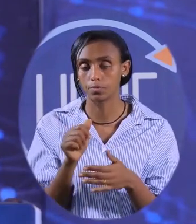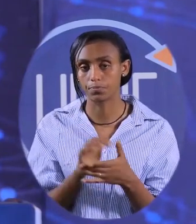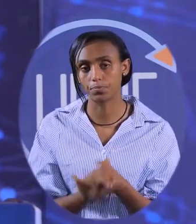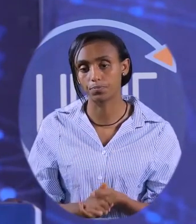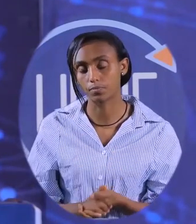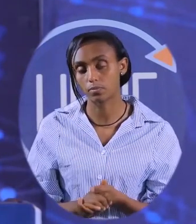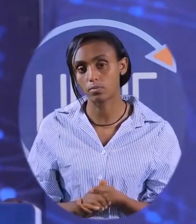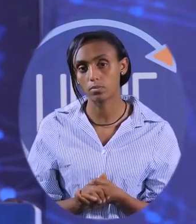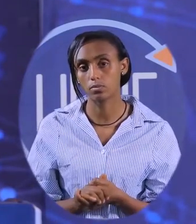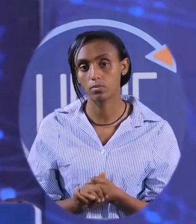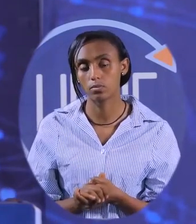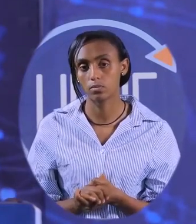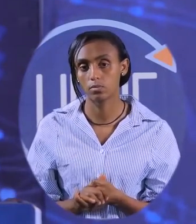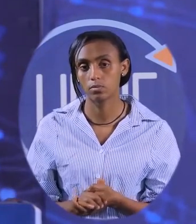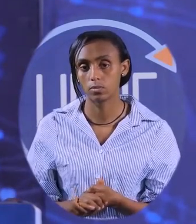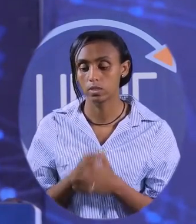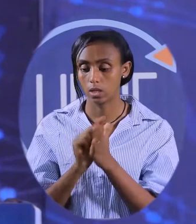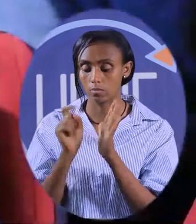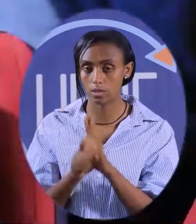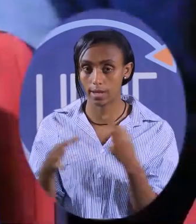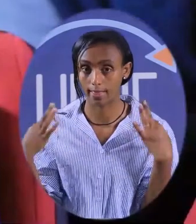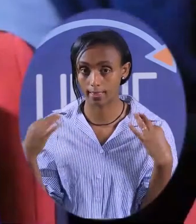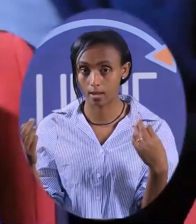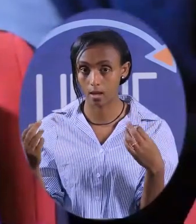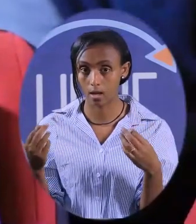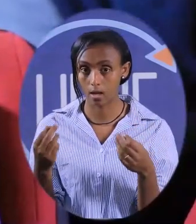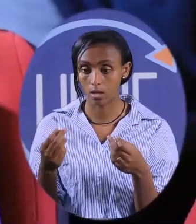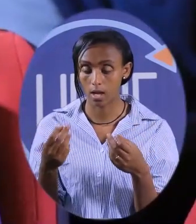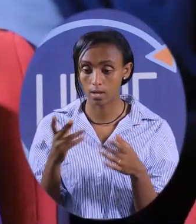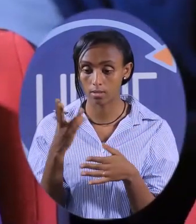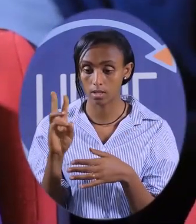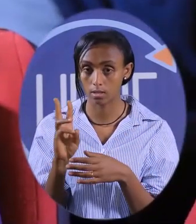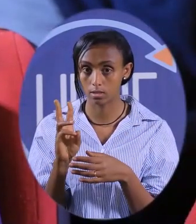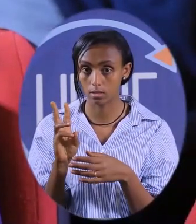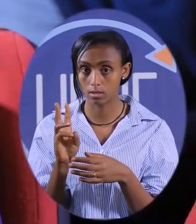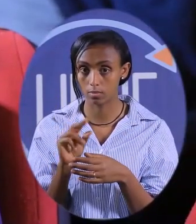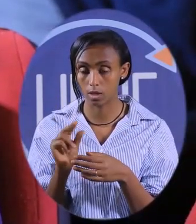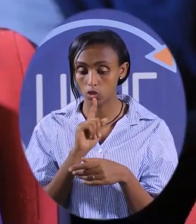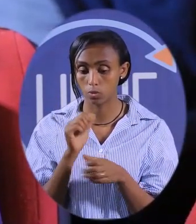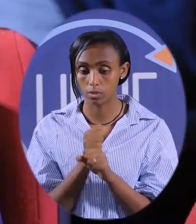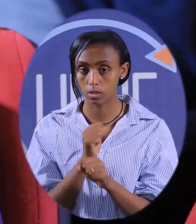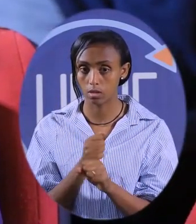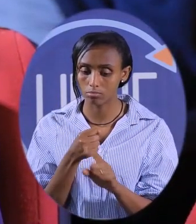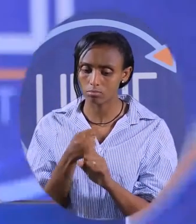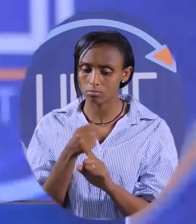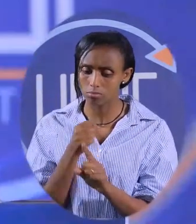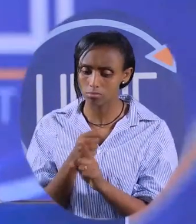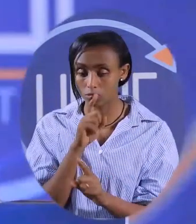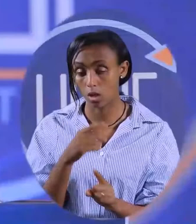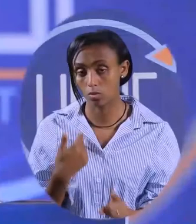ስለሄድን ማለት ነው። እና ለምሳሌ ጤና ኤክስቴንሽን ሰራተኛ 16 ፓኬጅ ነው የምትሰራው። የቻት እየታገለች ነው ታች